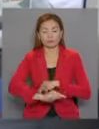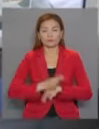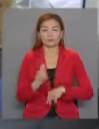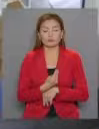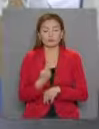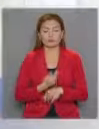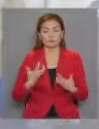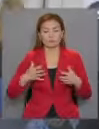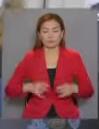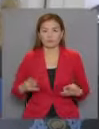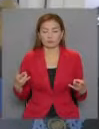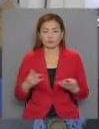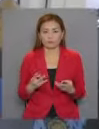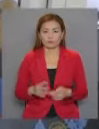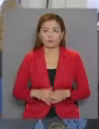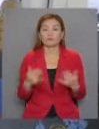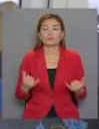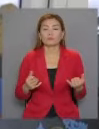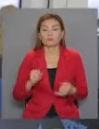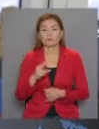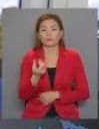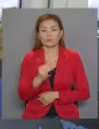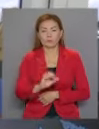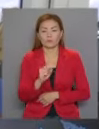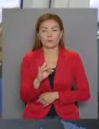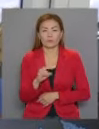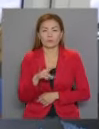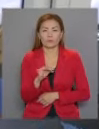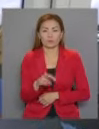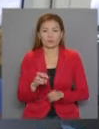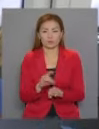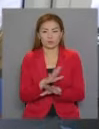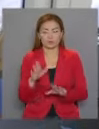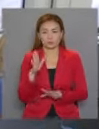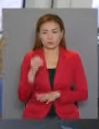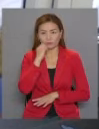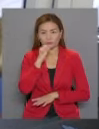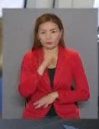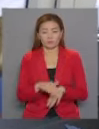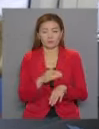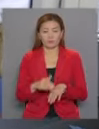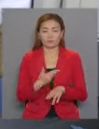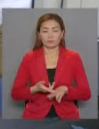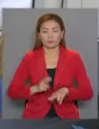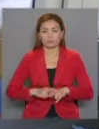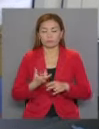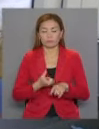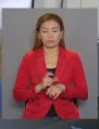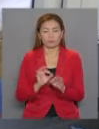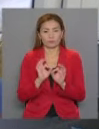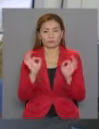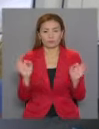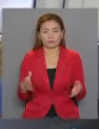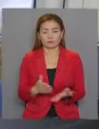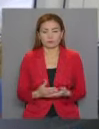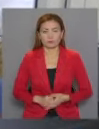еңбек пен талпыныс қажет. Біз қазір Адай және Ерке Сылқым күйін орындаймыз. Қариялар мейірімді болғандықтан өте керемет өтіп